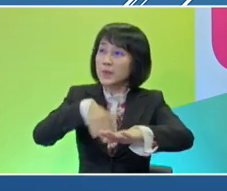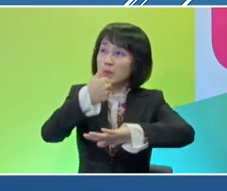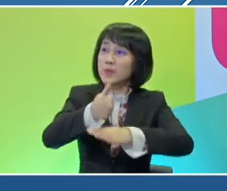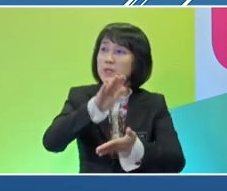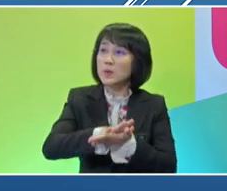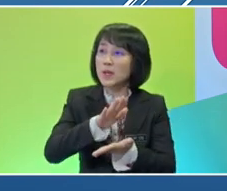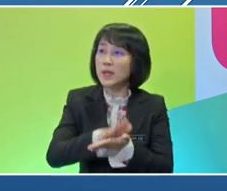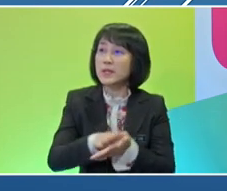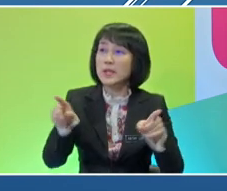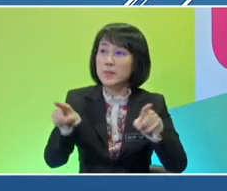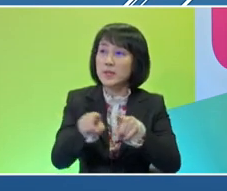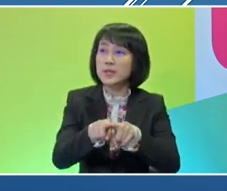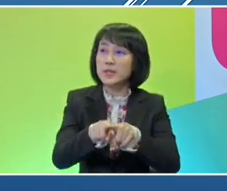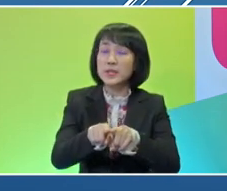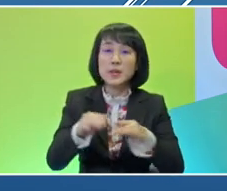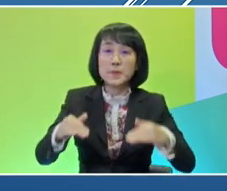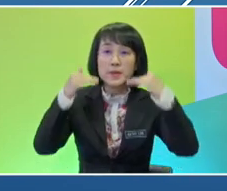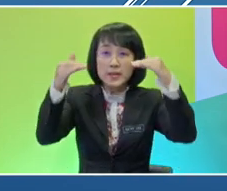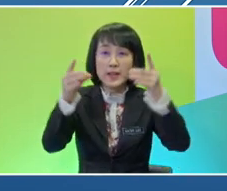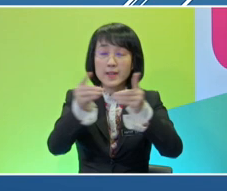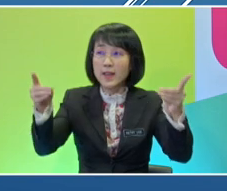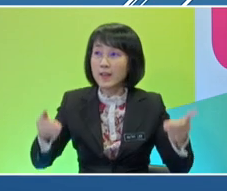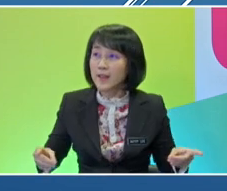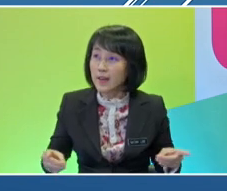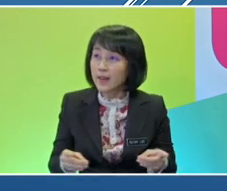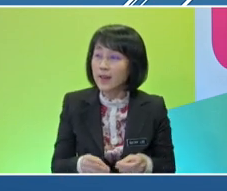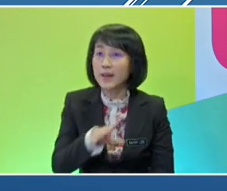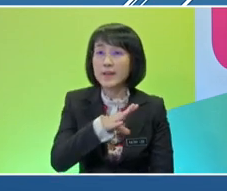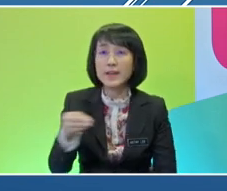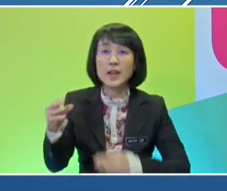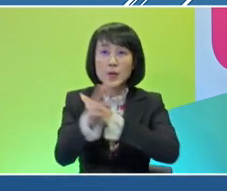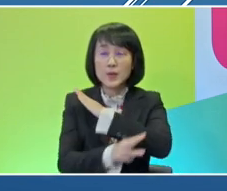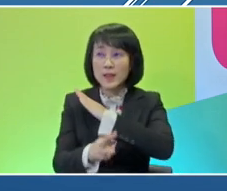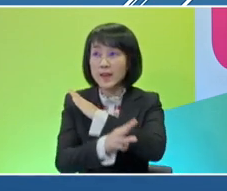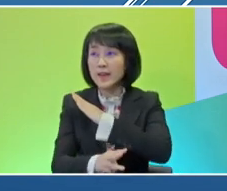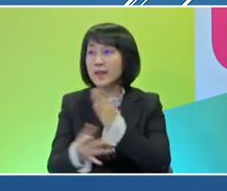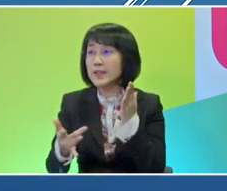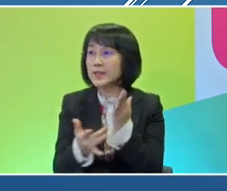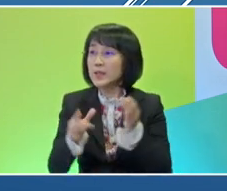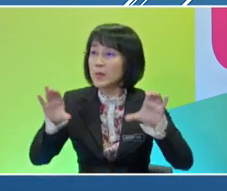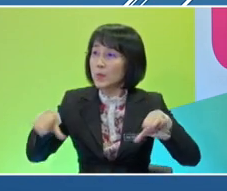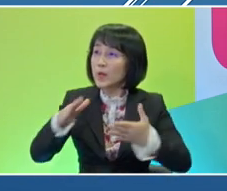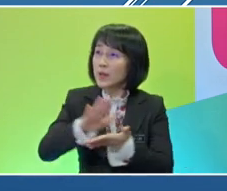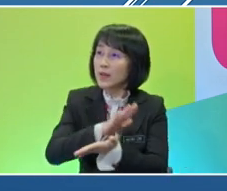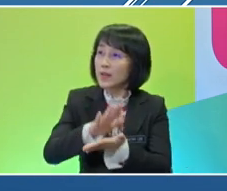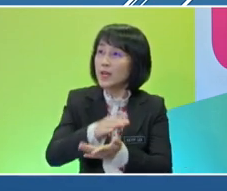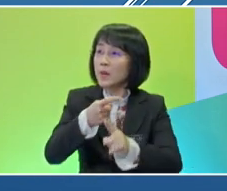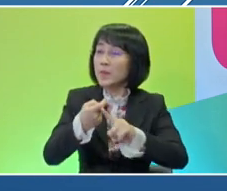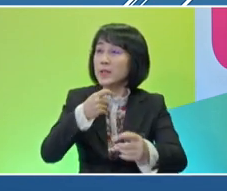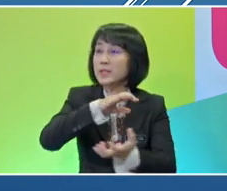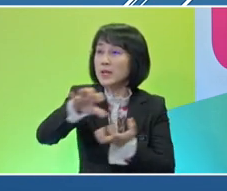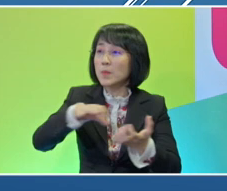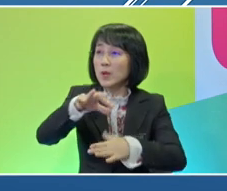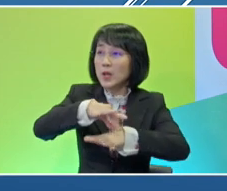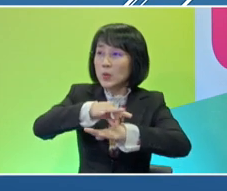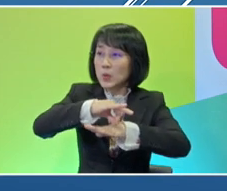penumbuhan sekolah yang sama di peringkat daerah dan wilayah teknologi pembuatan kertas daripada campuran kulit buku dan